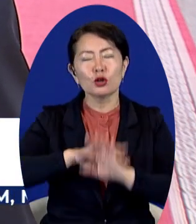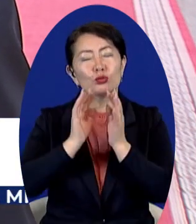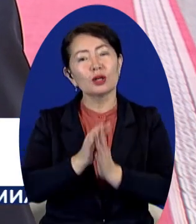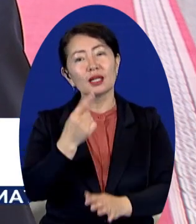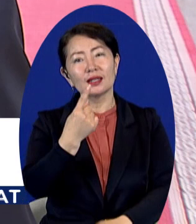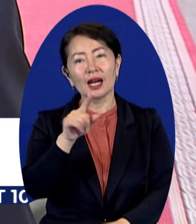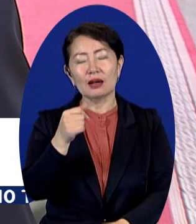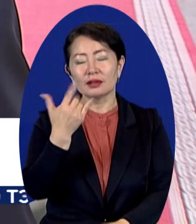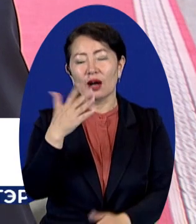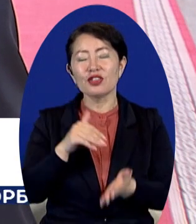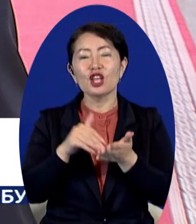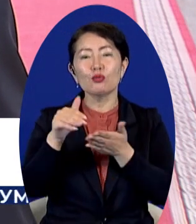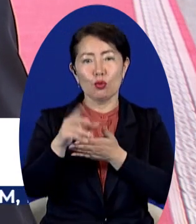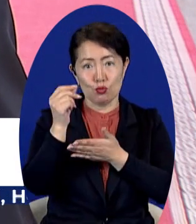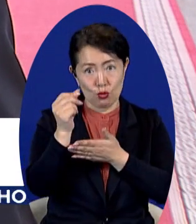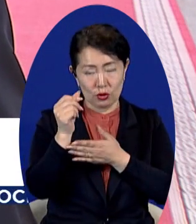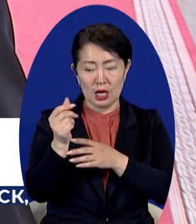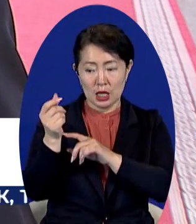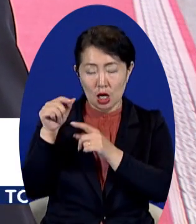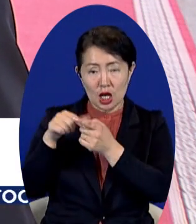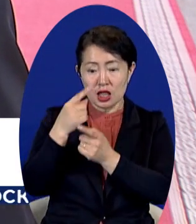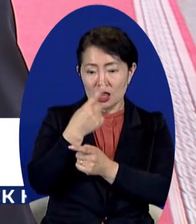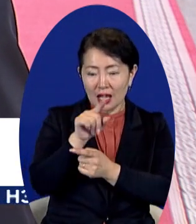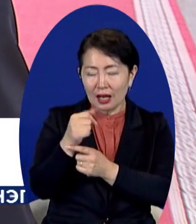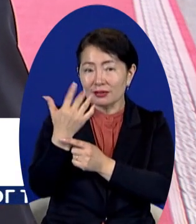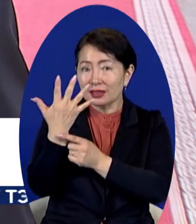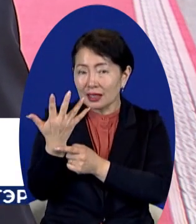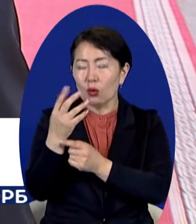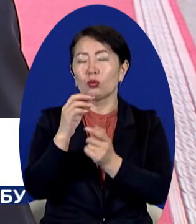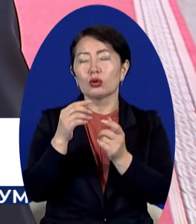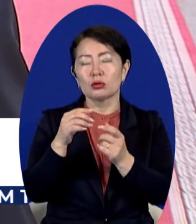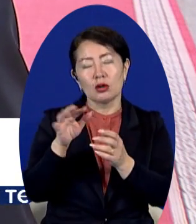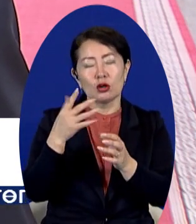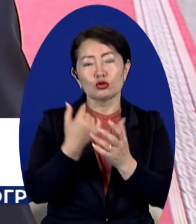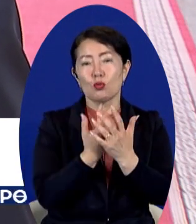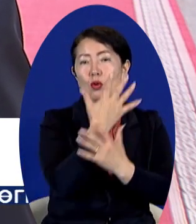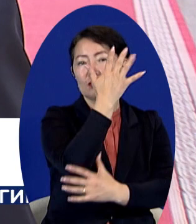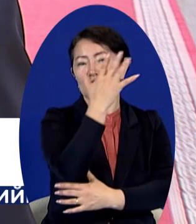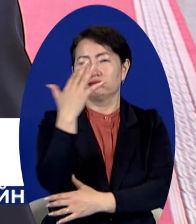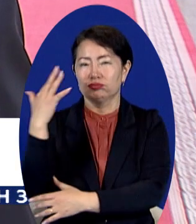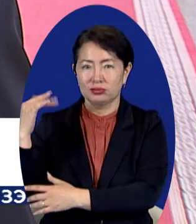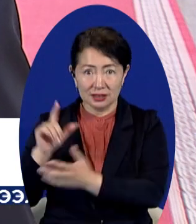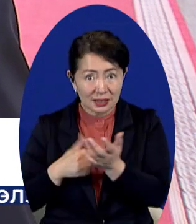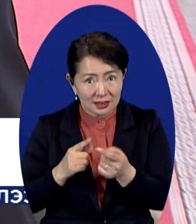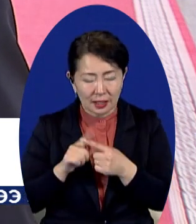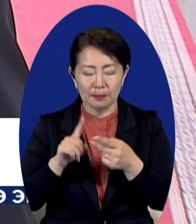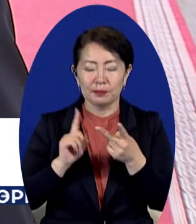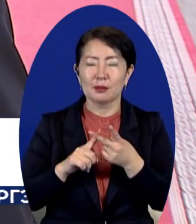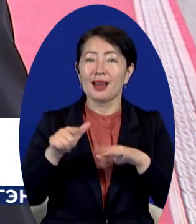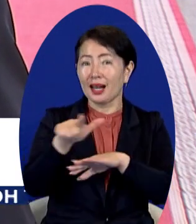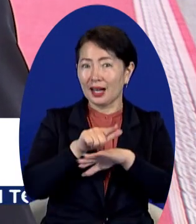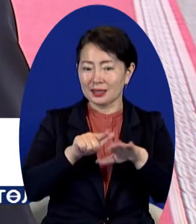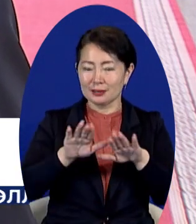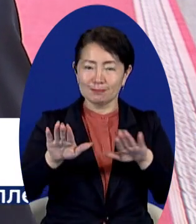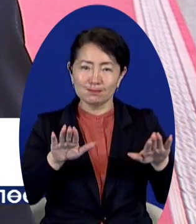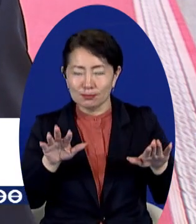1.15 орчим төрийн төрөг 1.5 орчим модыг тарьж ургулах. Мөн одоо газар зүйн